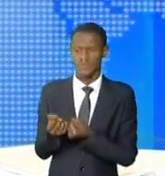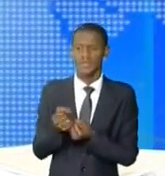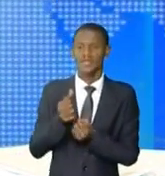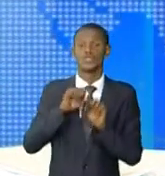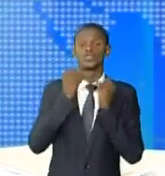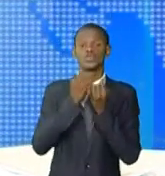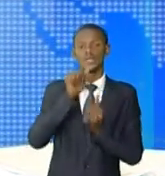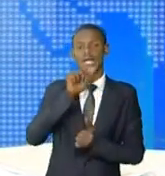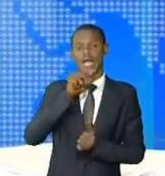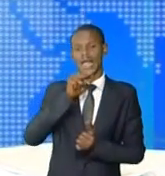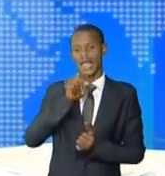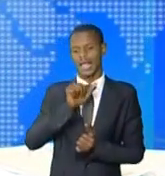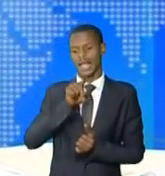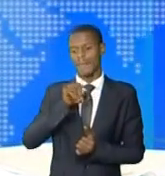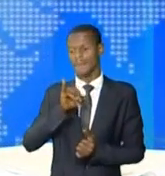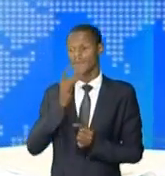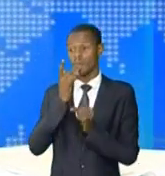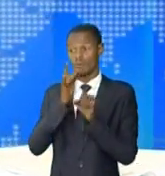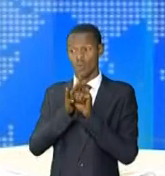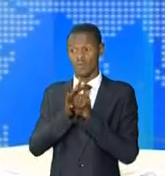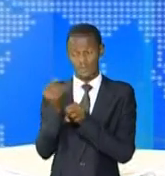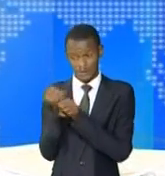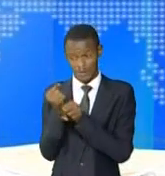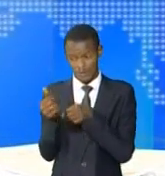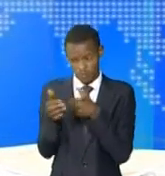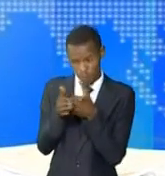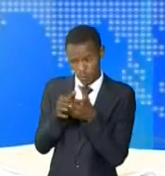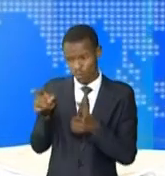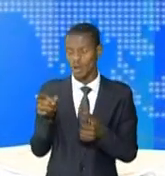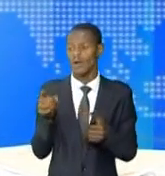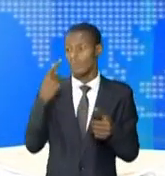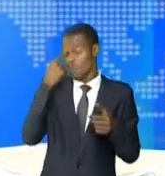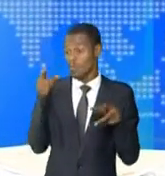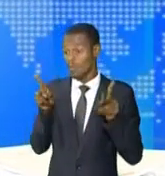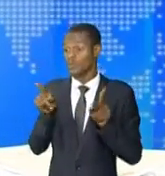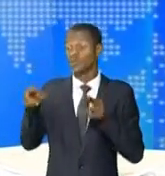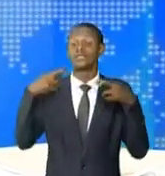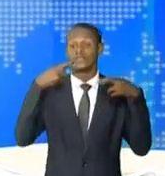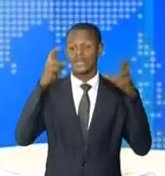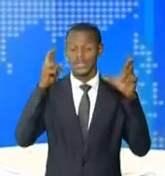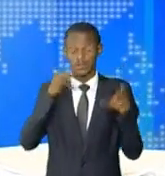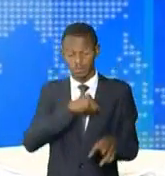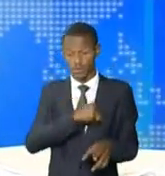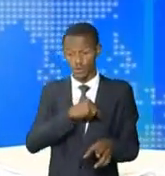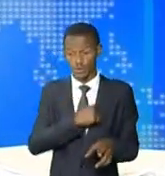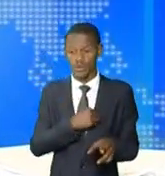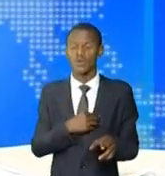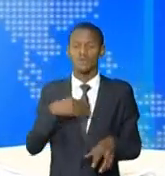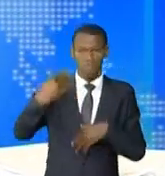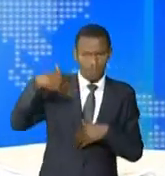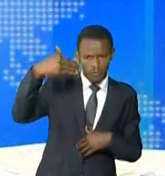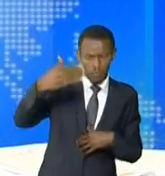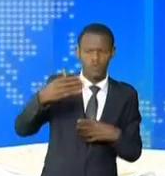la réussite de votre noble mission en vue de permettre à la République démocratique du Congo de